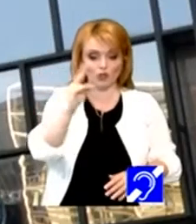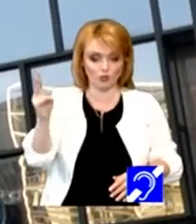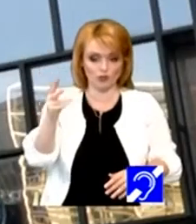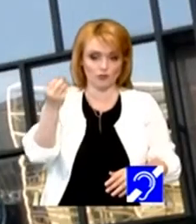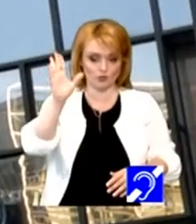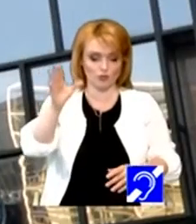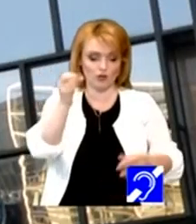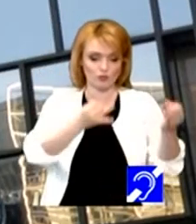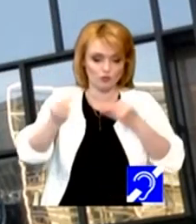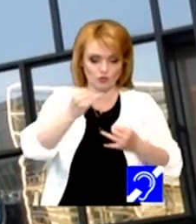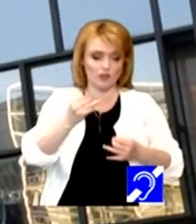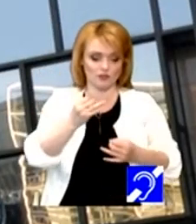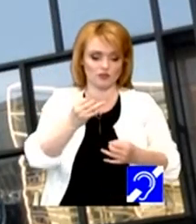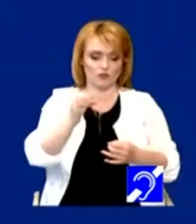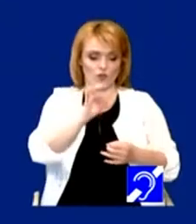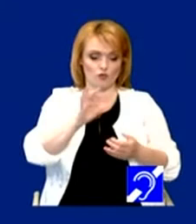iunie.